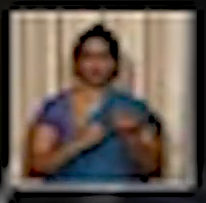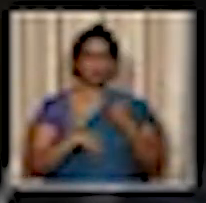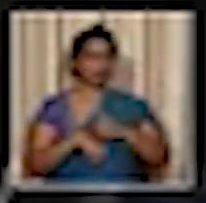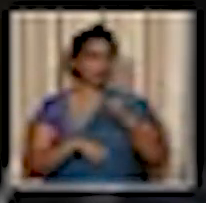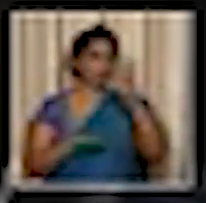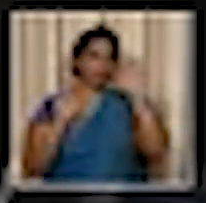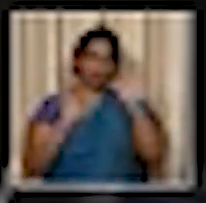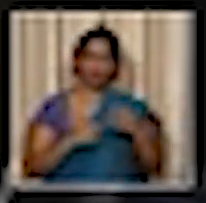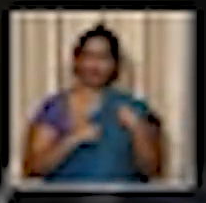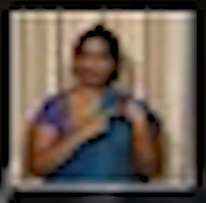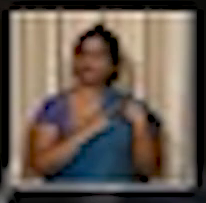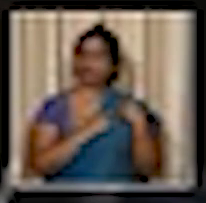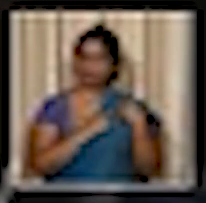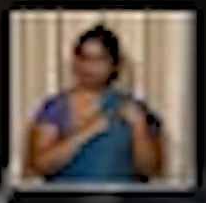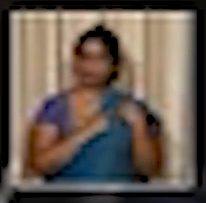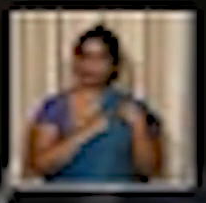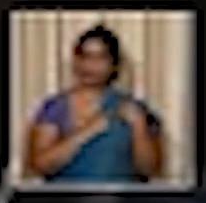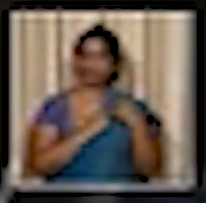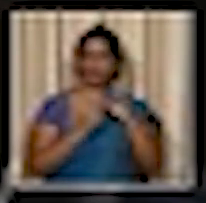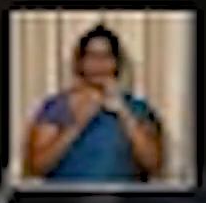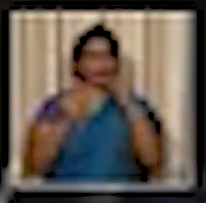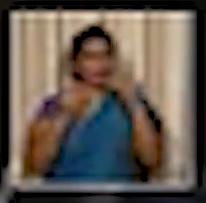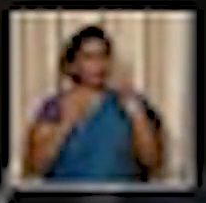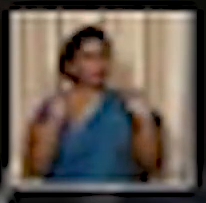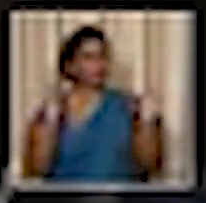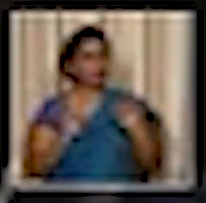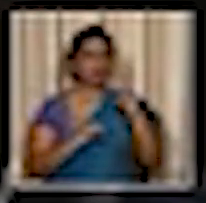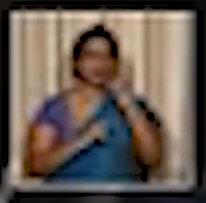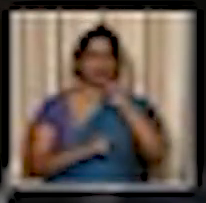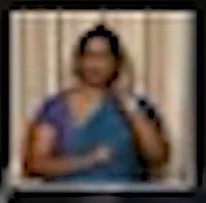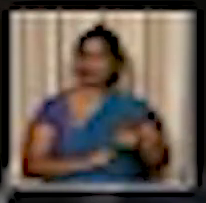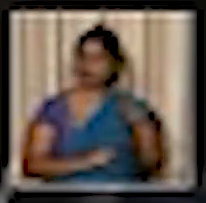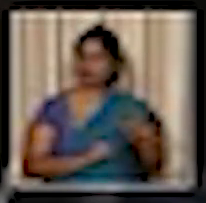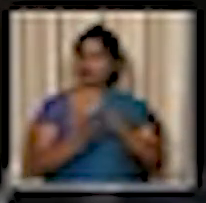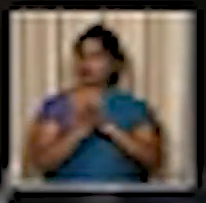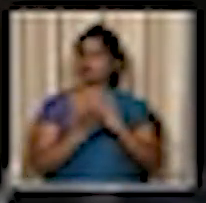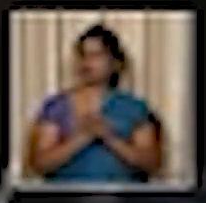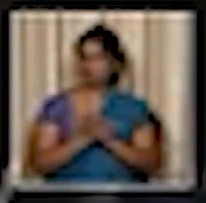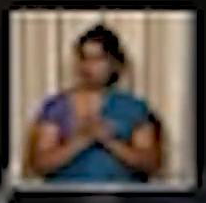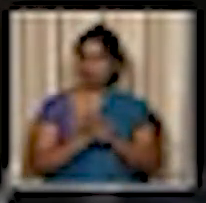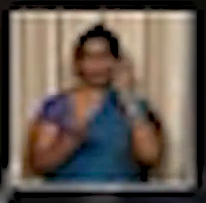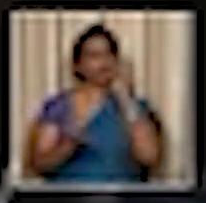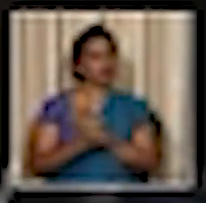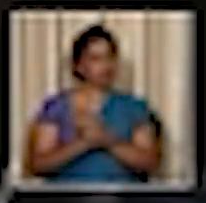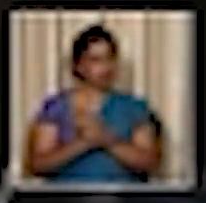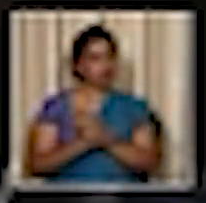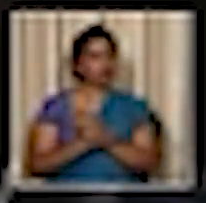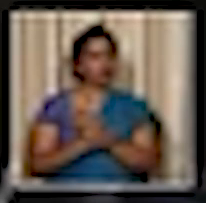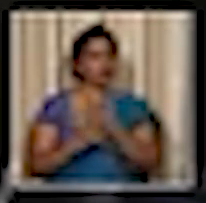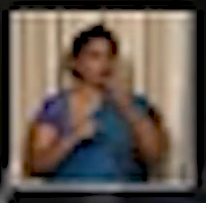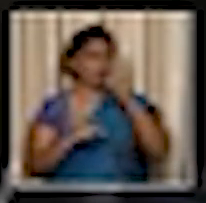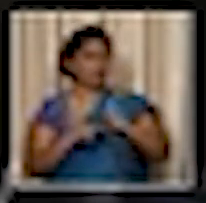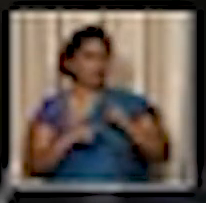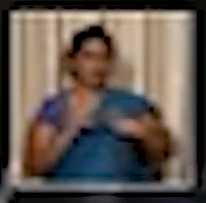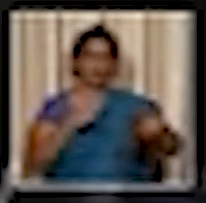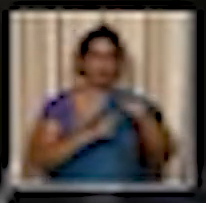නොතිබීම අපේ යුතුකම වේ. ඉතා සුළු දෙයකට පවා සමහර විනිසුරුවරුන්ගේ සේවය අත්හිටුවමින් ගජමිතුරන්ගේ